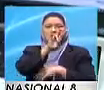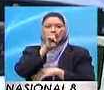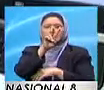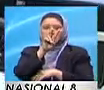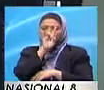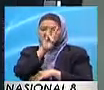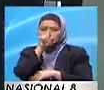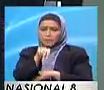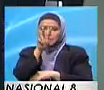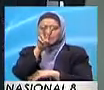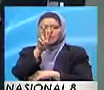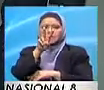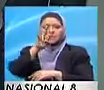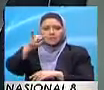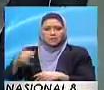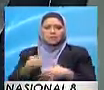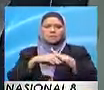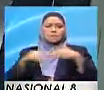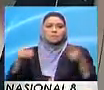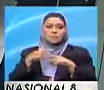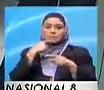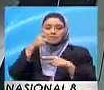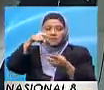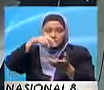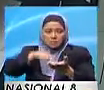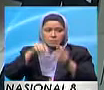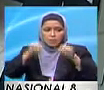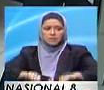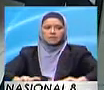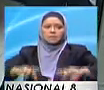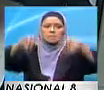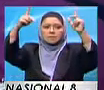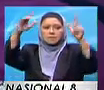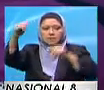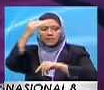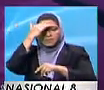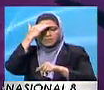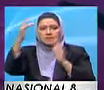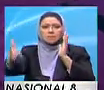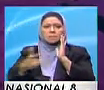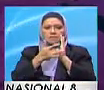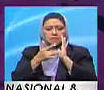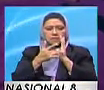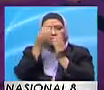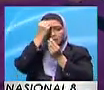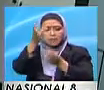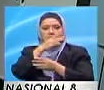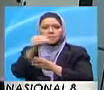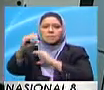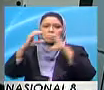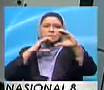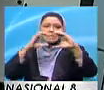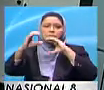penduduk, tambahan pusat internet di kawasan mereka secara tidak langsung meningkatkan pengetahuan teknologi maklumat dan komunikasi.